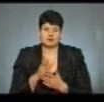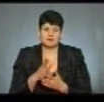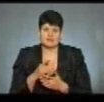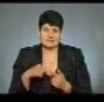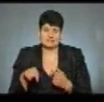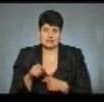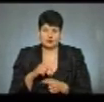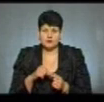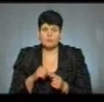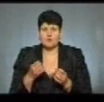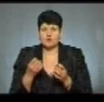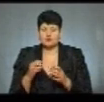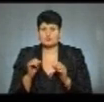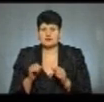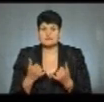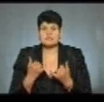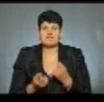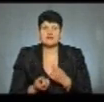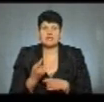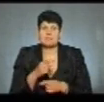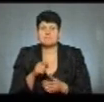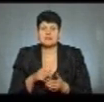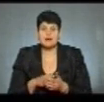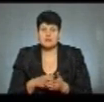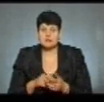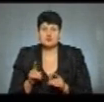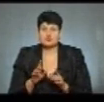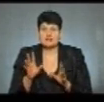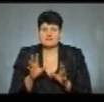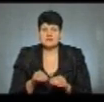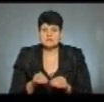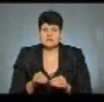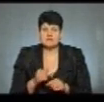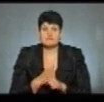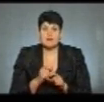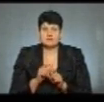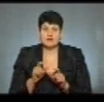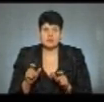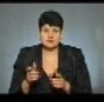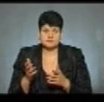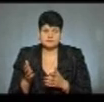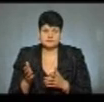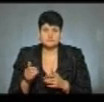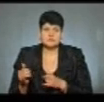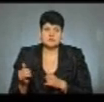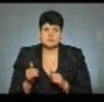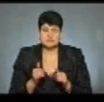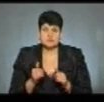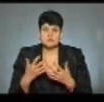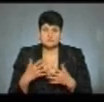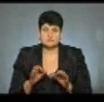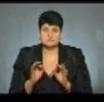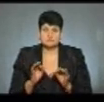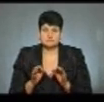території. Просто, можливо, зараз виникає питання, що не всі їх аптечні пункти забезпечені вже в